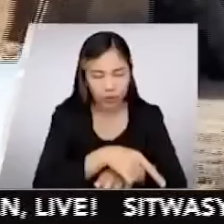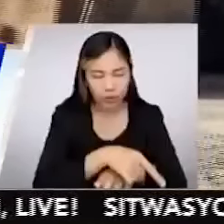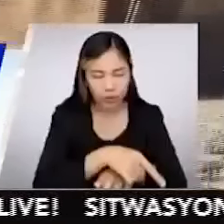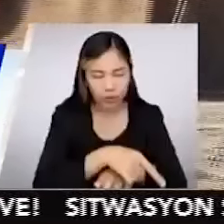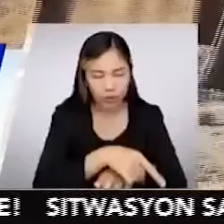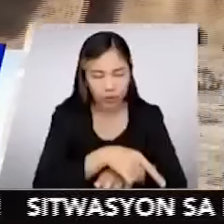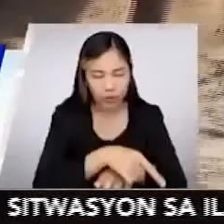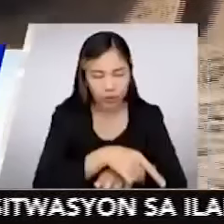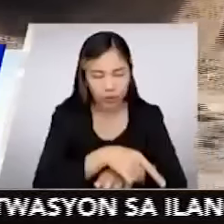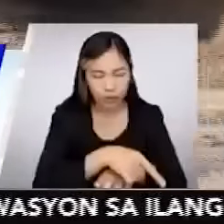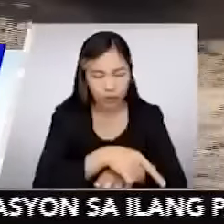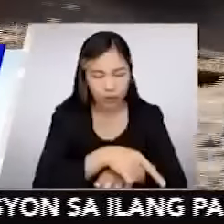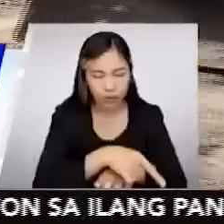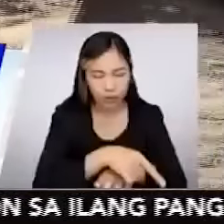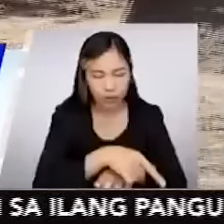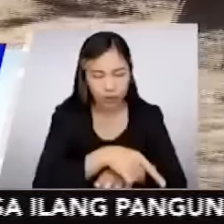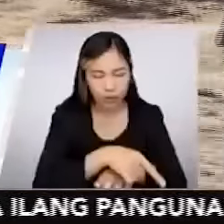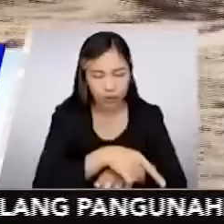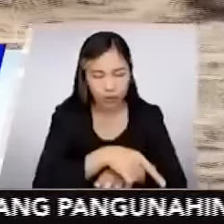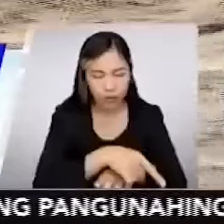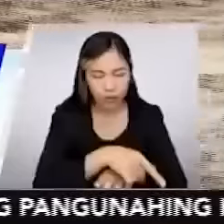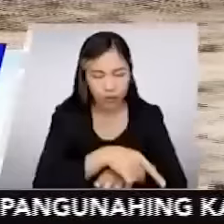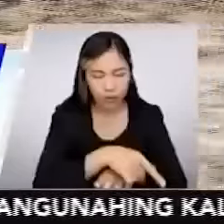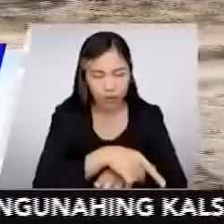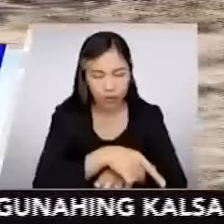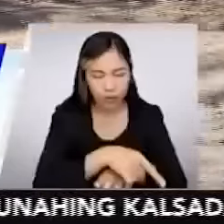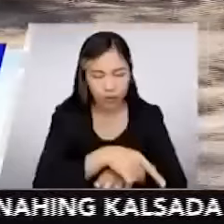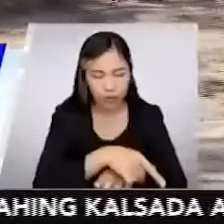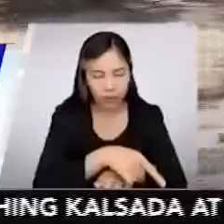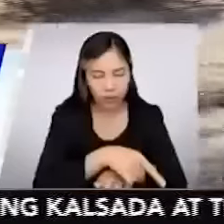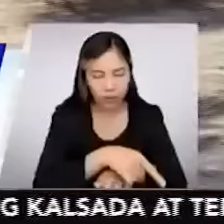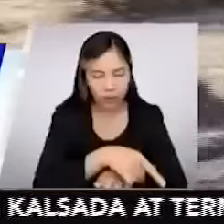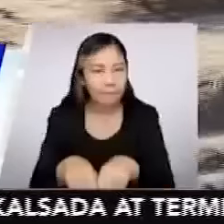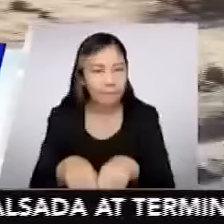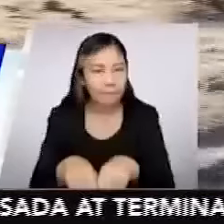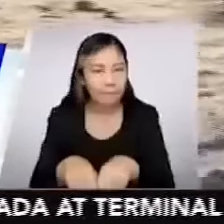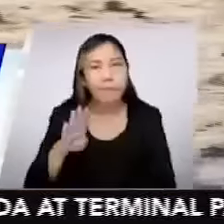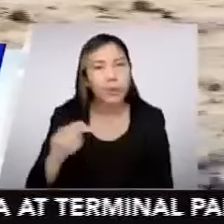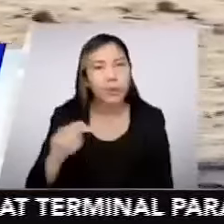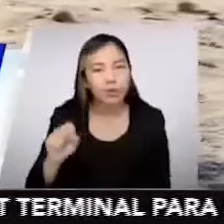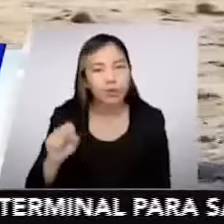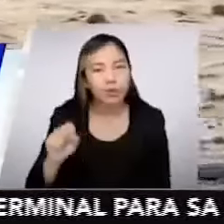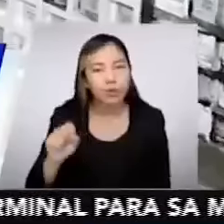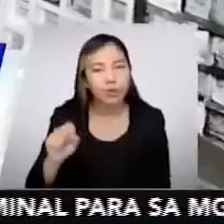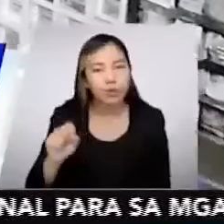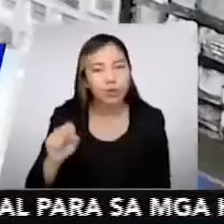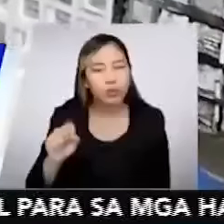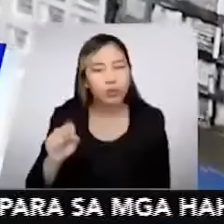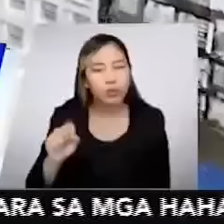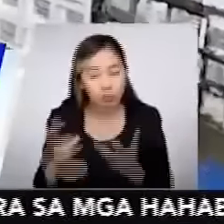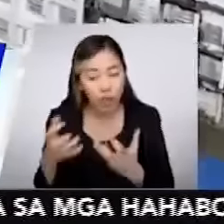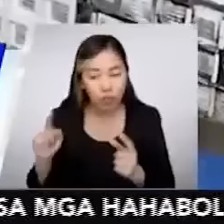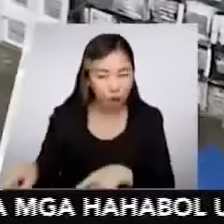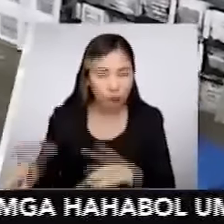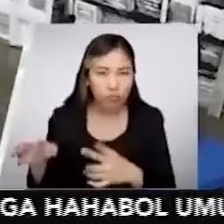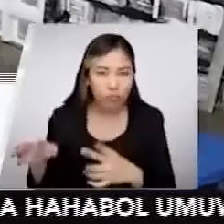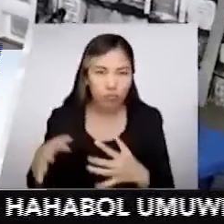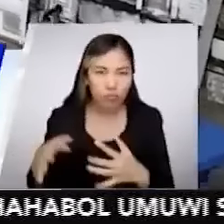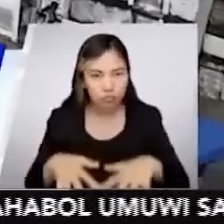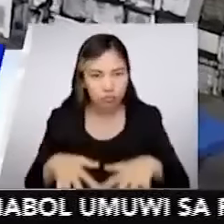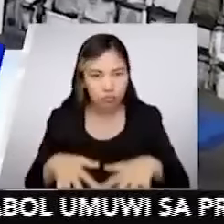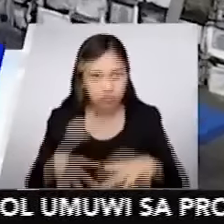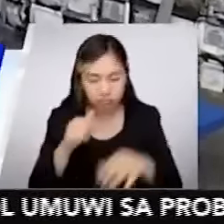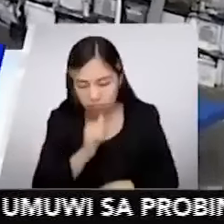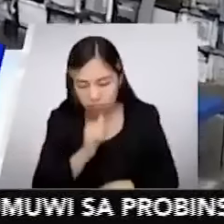ng bota para sa ilan na gustong sumuong sa baha at madalaw ang puntod ng kanilang mga kaanak. Sabi naman ng Roman